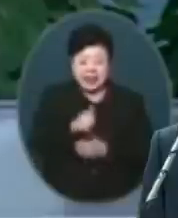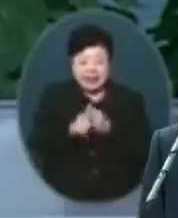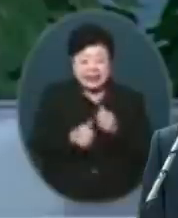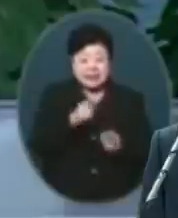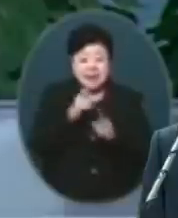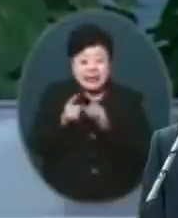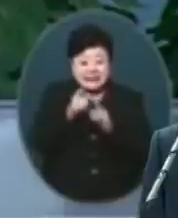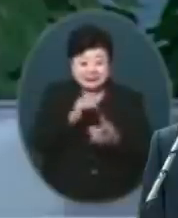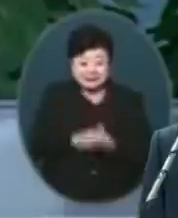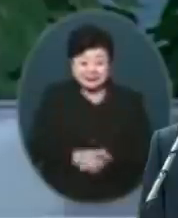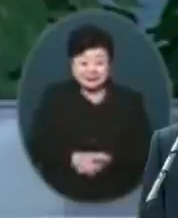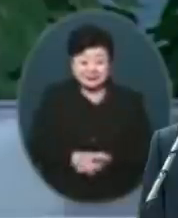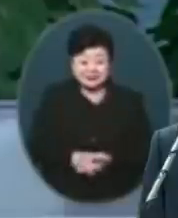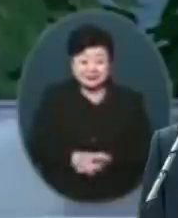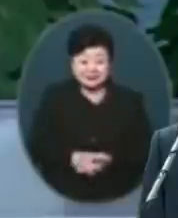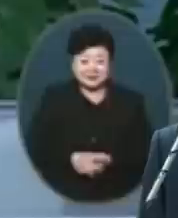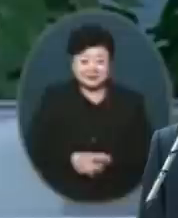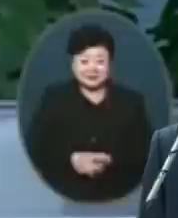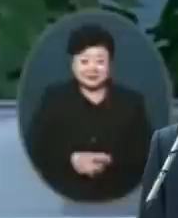하나님의 말씀은